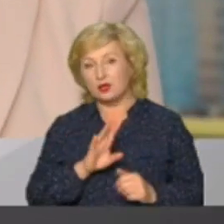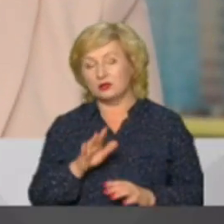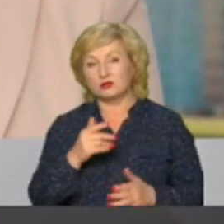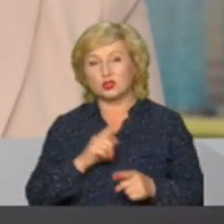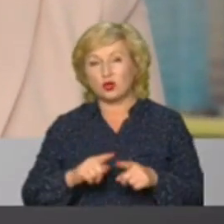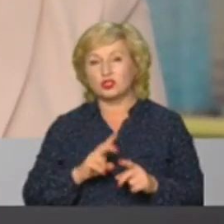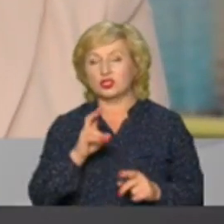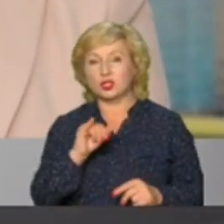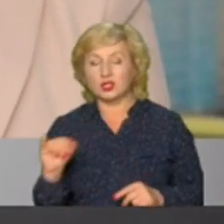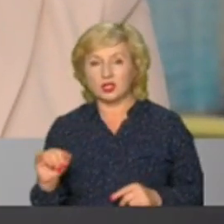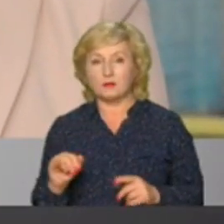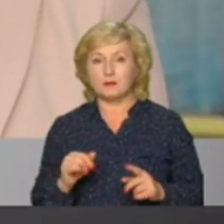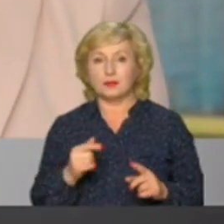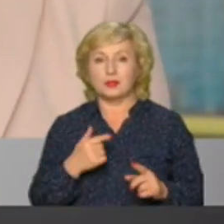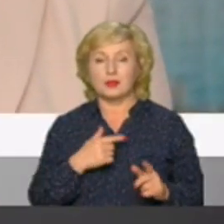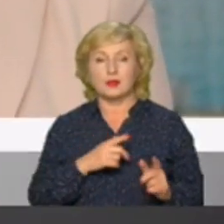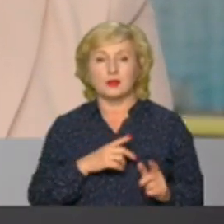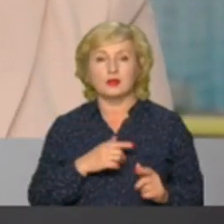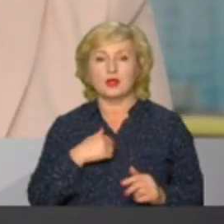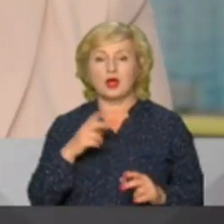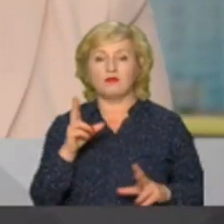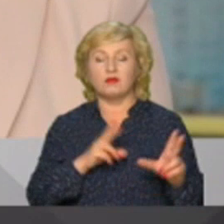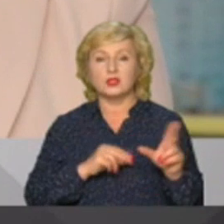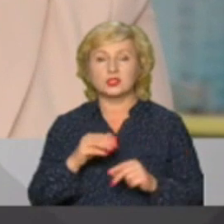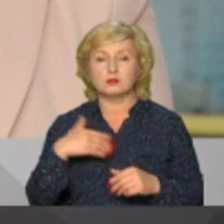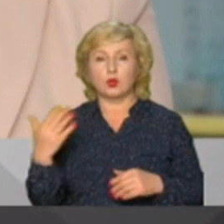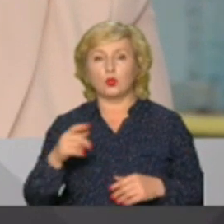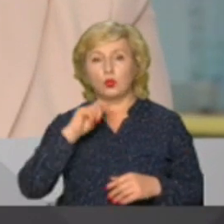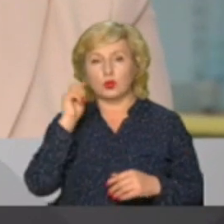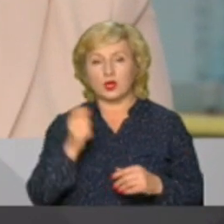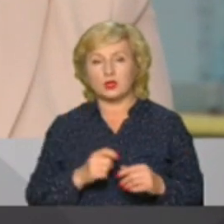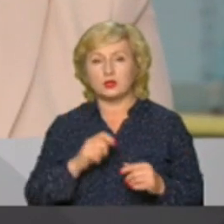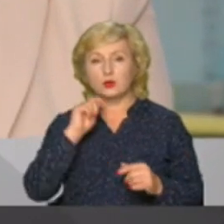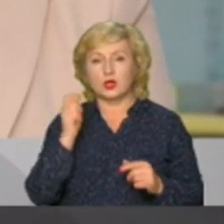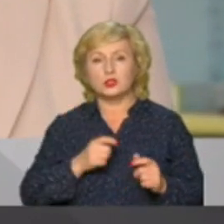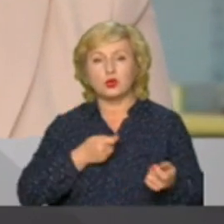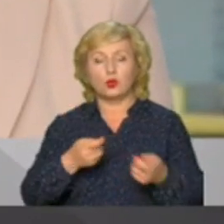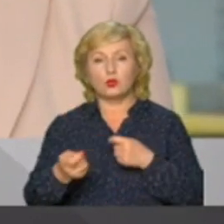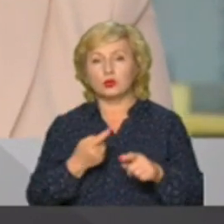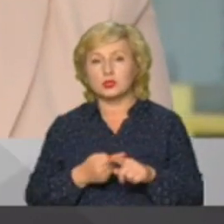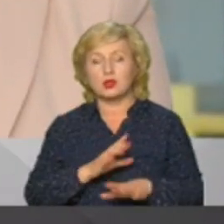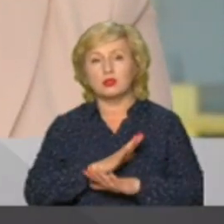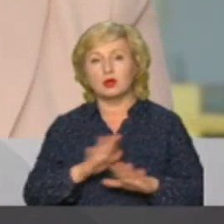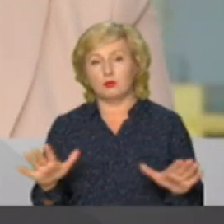я навіть вважаю, що з боку України, українського уряду, це не було